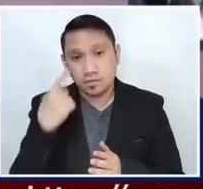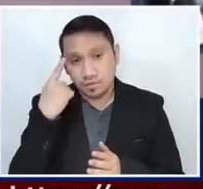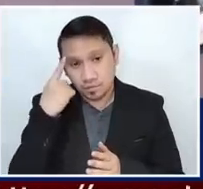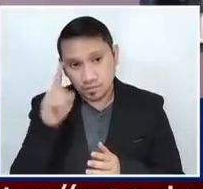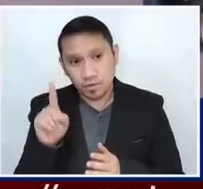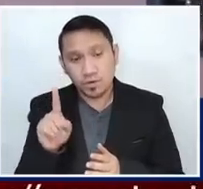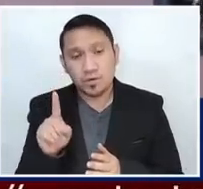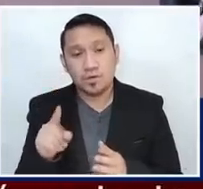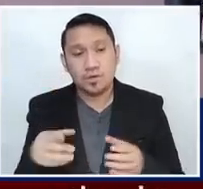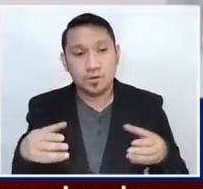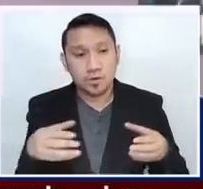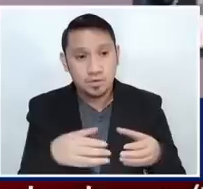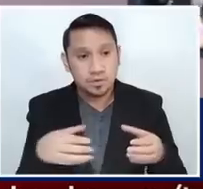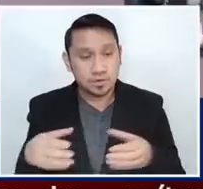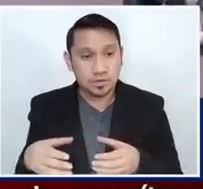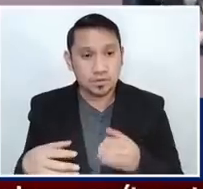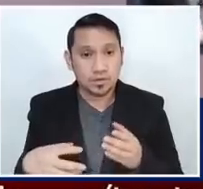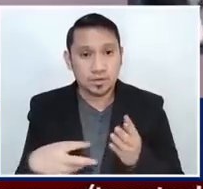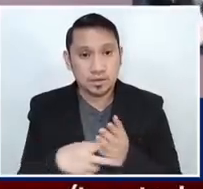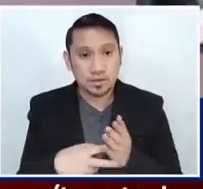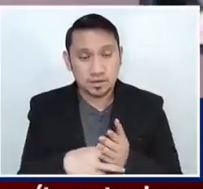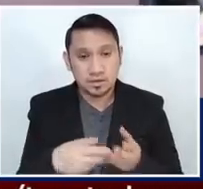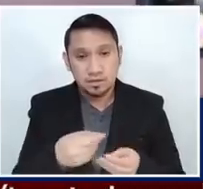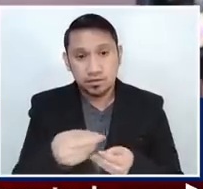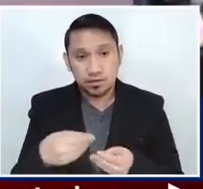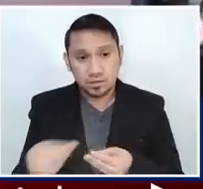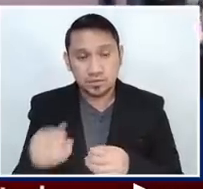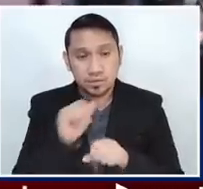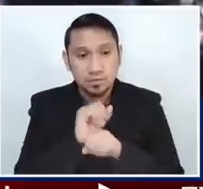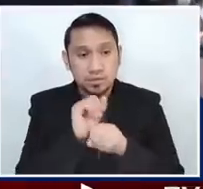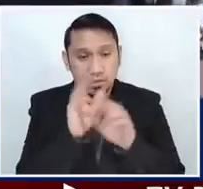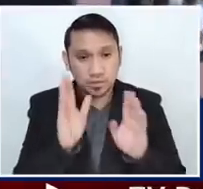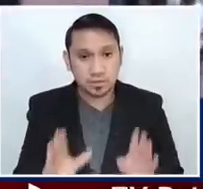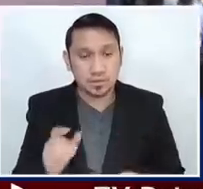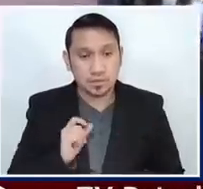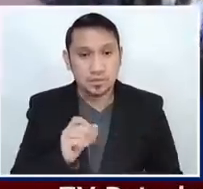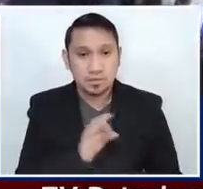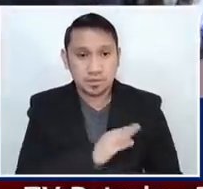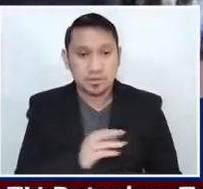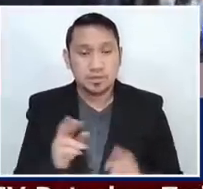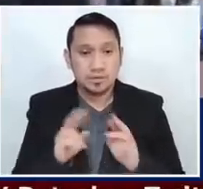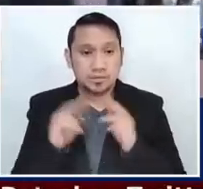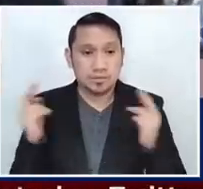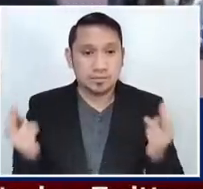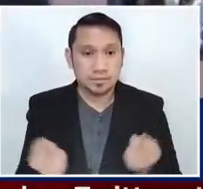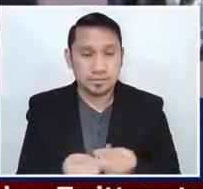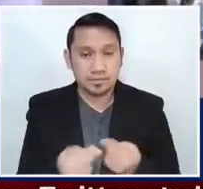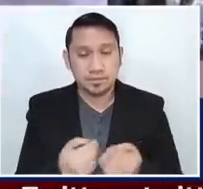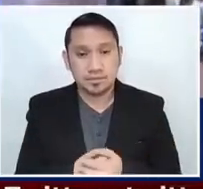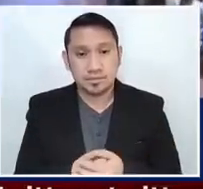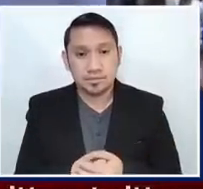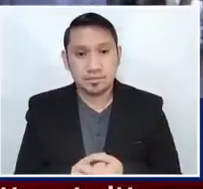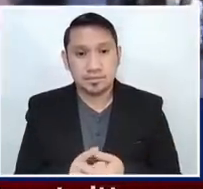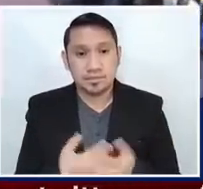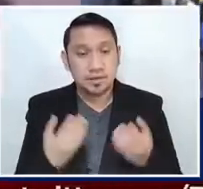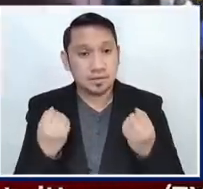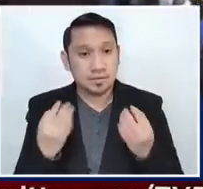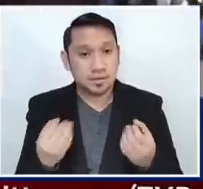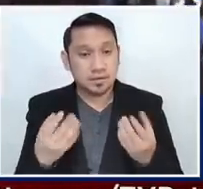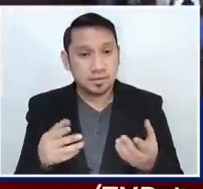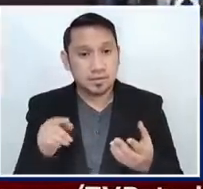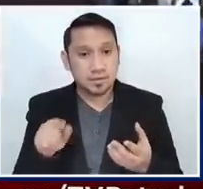yung mga pinamimigay na ticket, pinamimigay sa empleyado, sa staff, sa kamag-anak. Marami na ring loyalista,